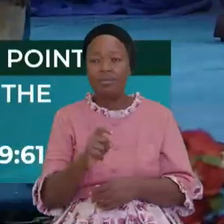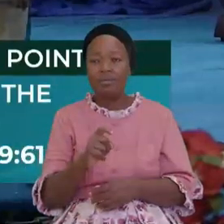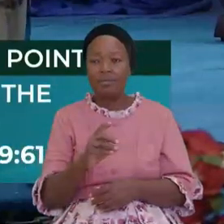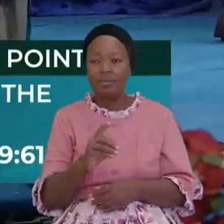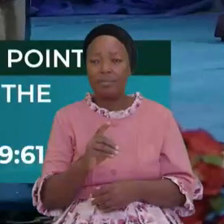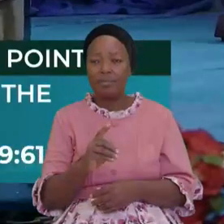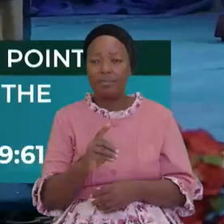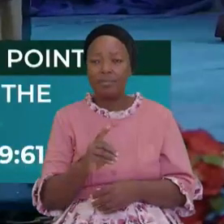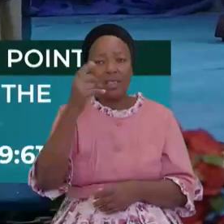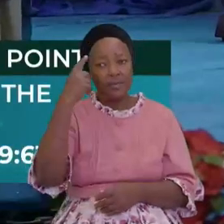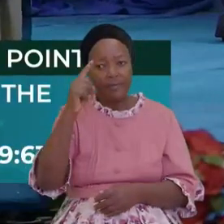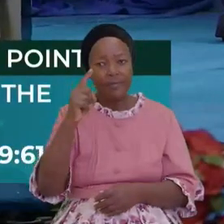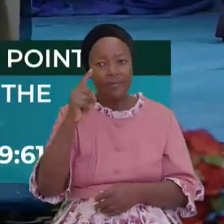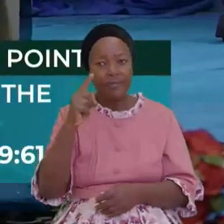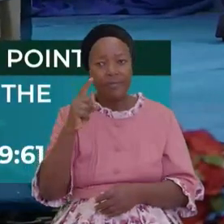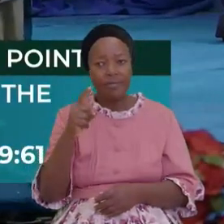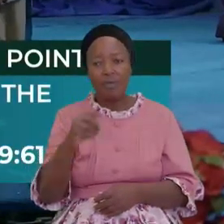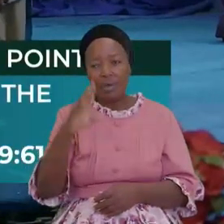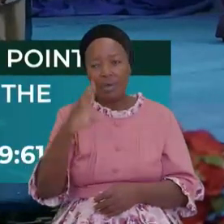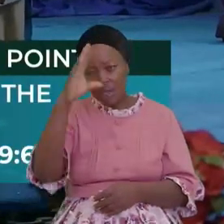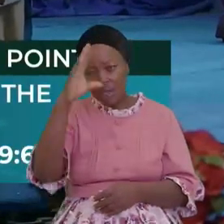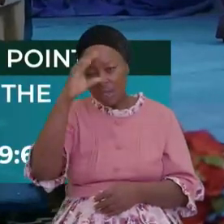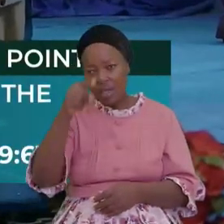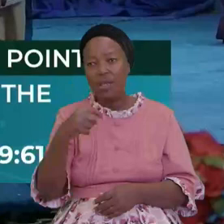le baptême que Jésus a commandé,